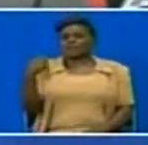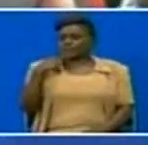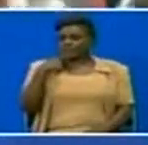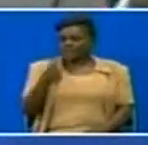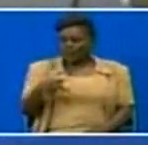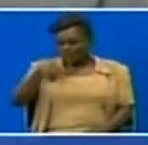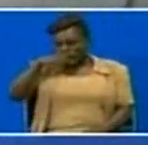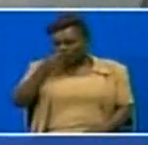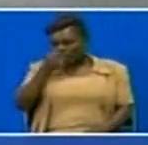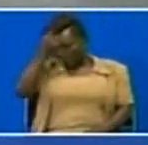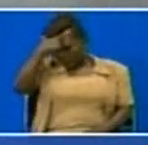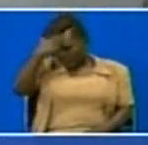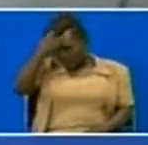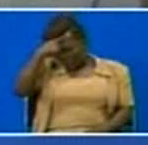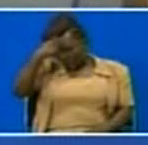namwambia Wetangula